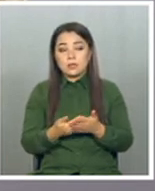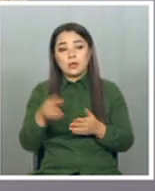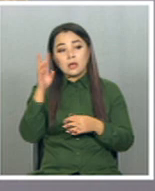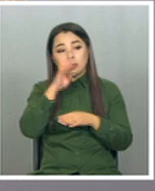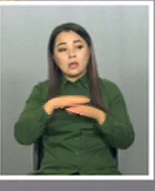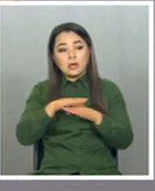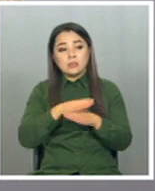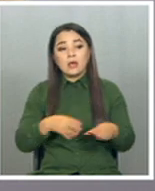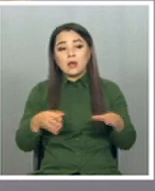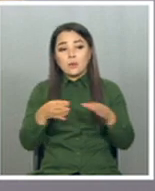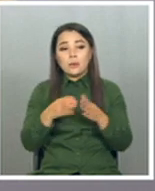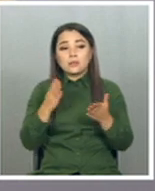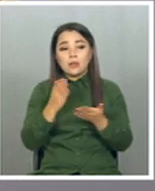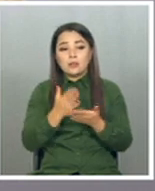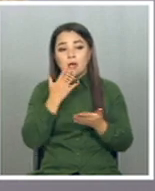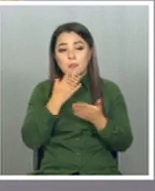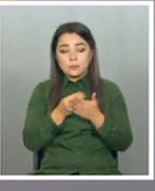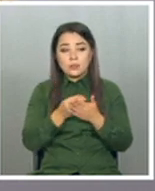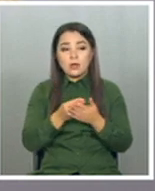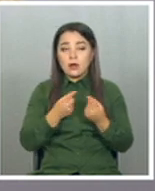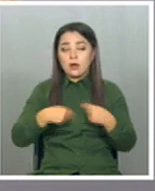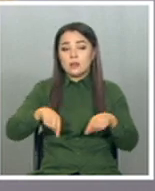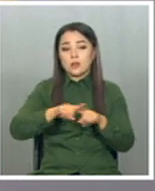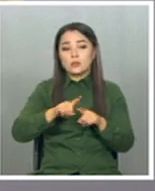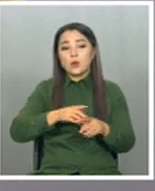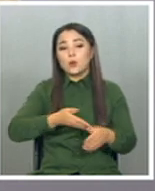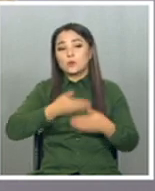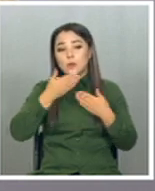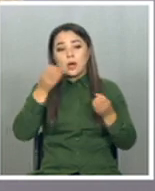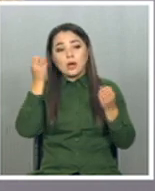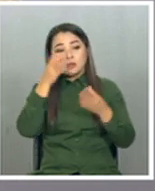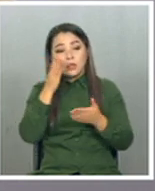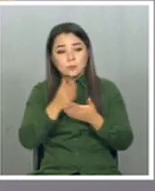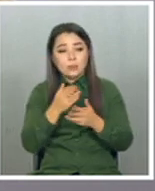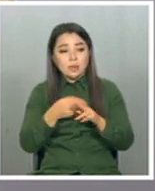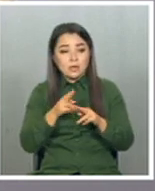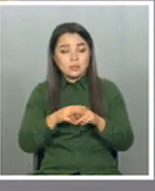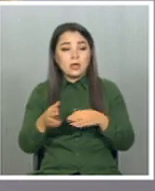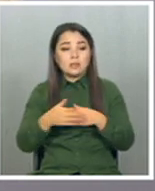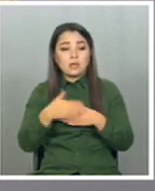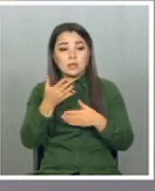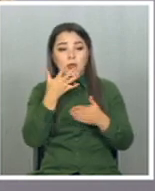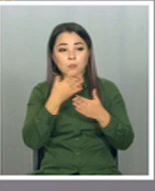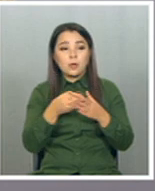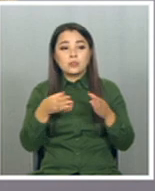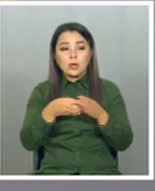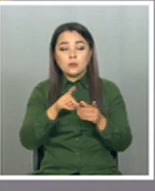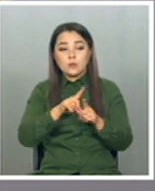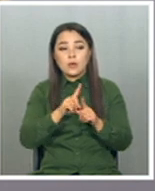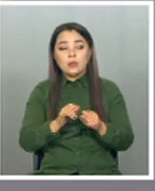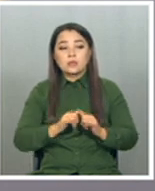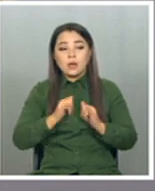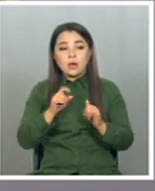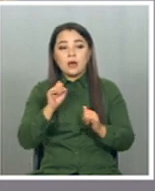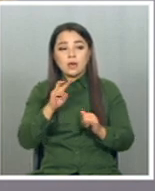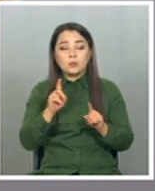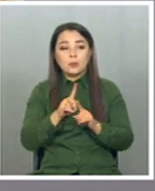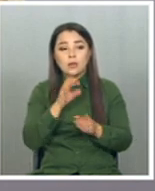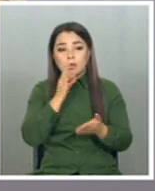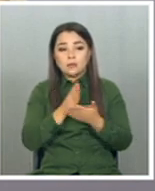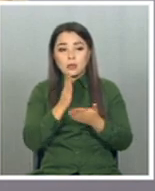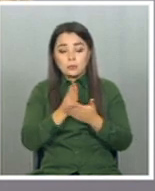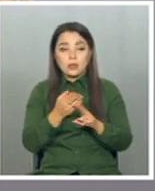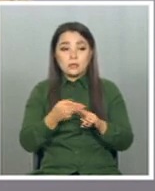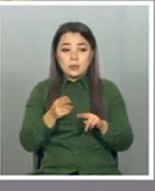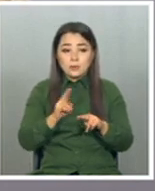кеңес құрғанда айналып ақыл сұрауға, есіктегі ебесін, сонда ханым, не десін,